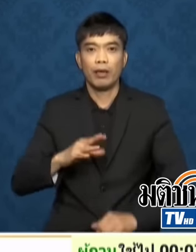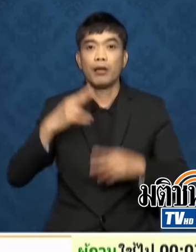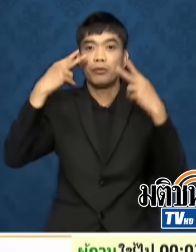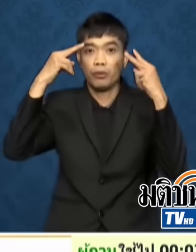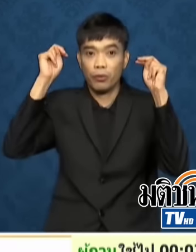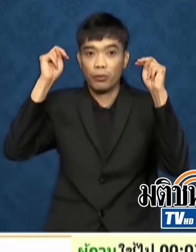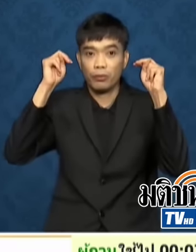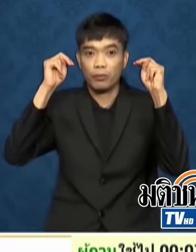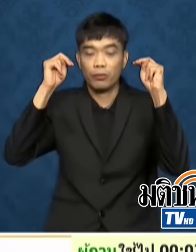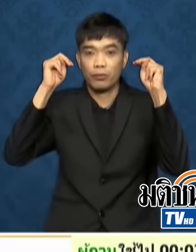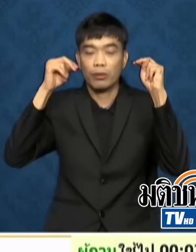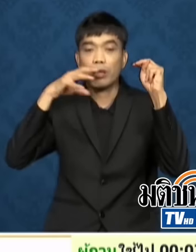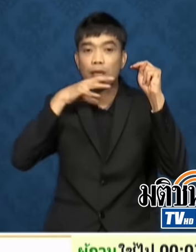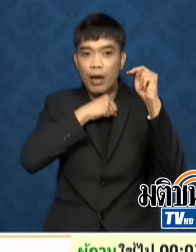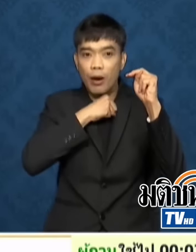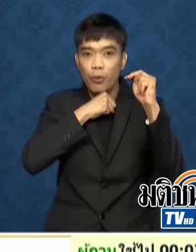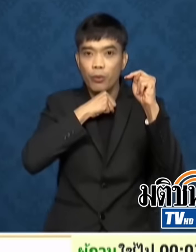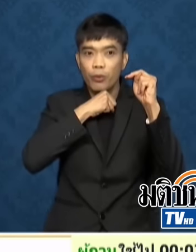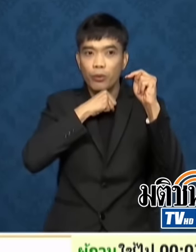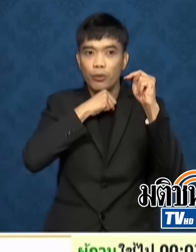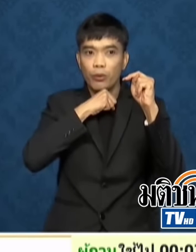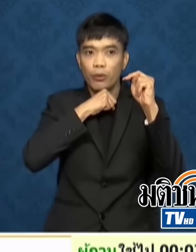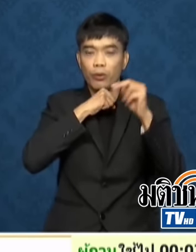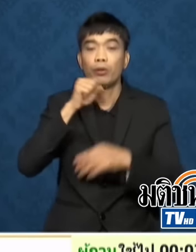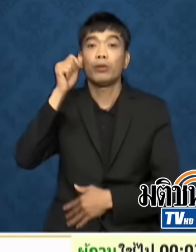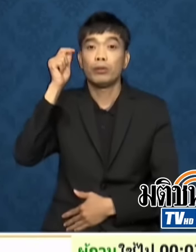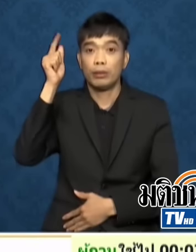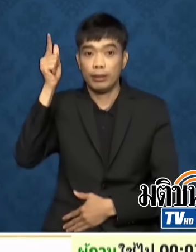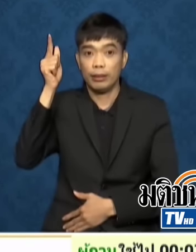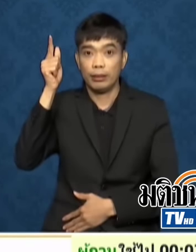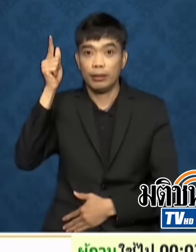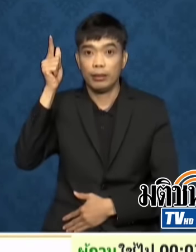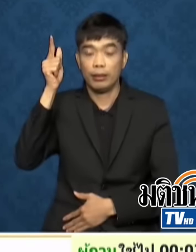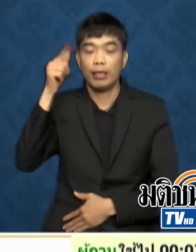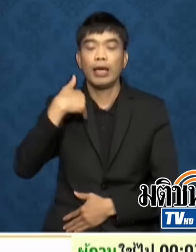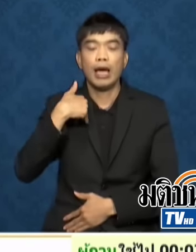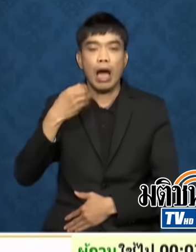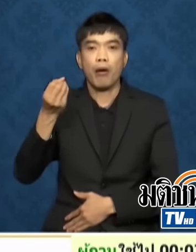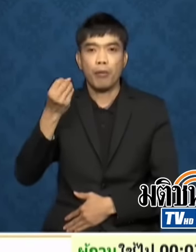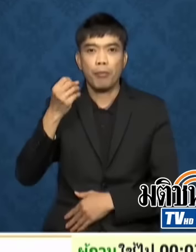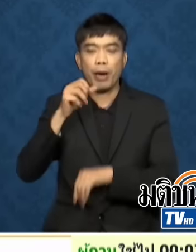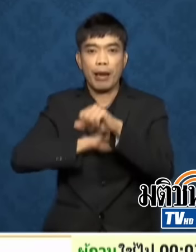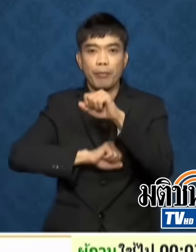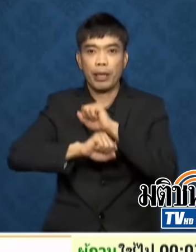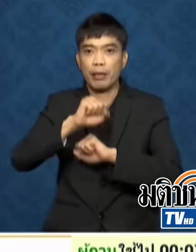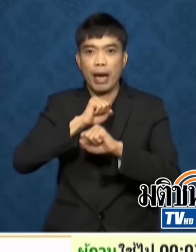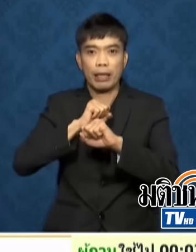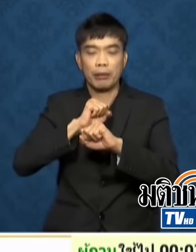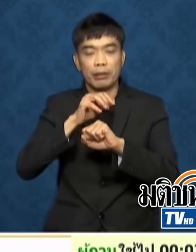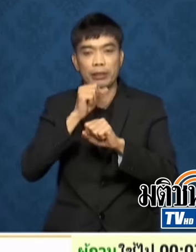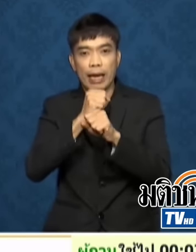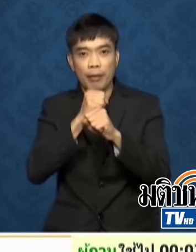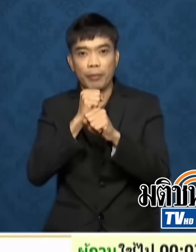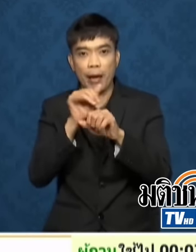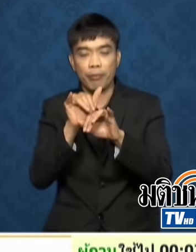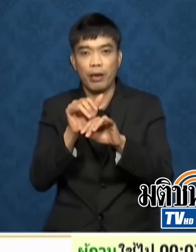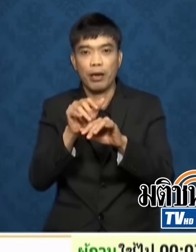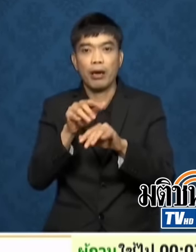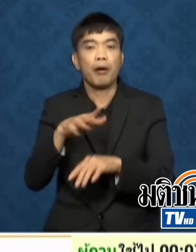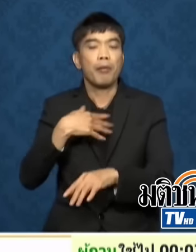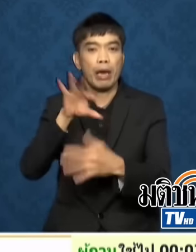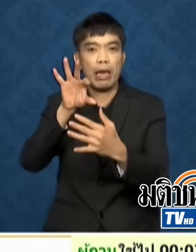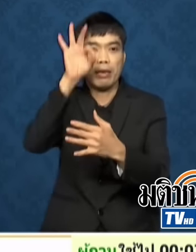ษิณผมก็จะเรียนว่าเป็นการปฏิบัติที่ไม่ได้เลือกการปฏิบัติผมอยากก